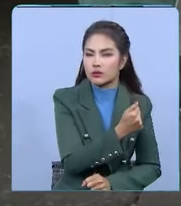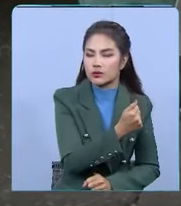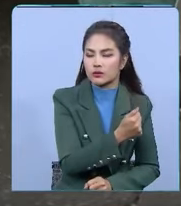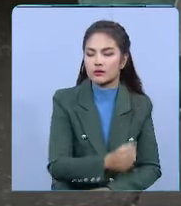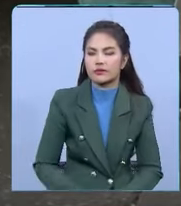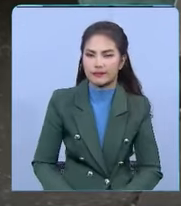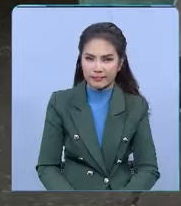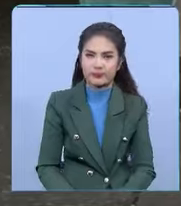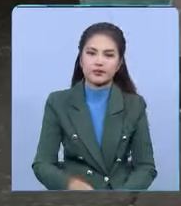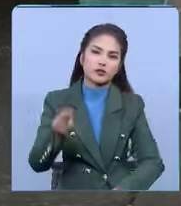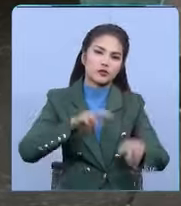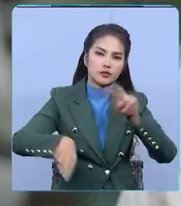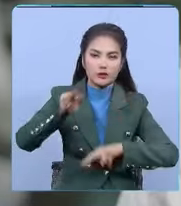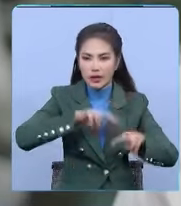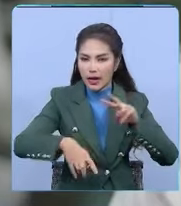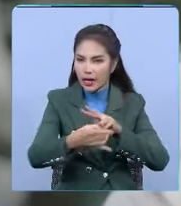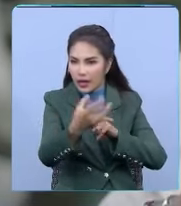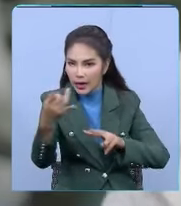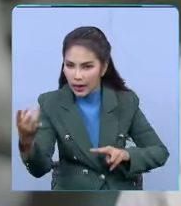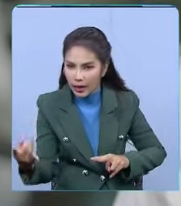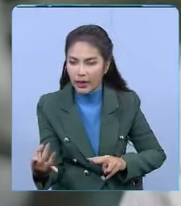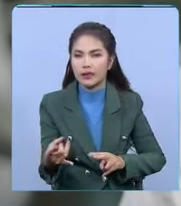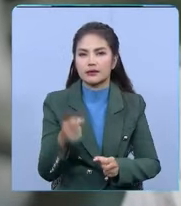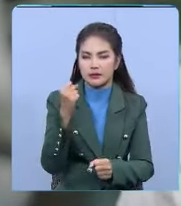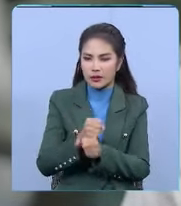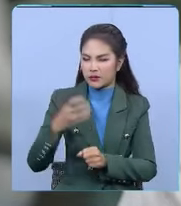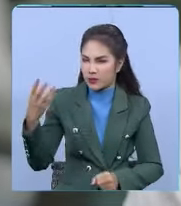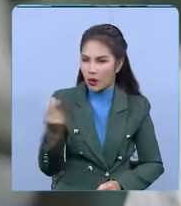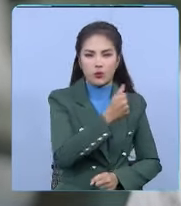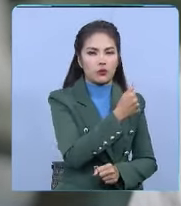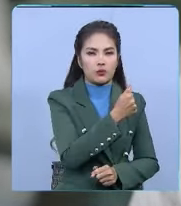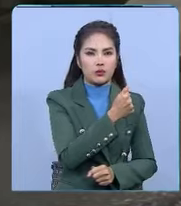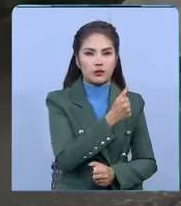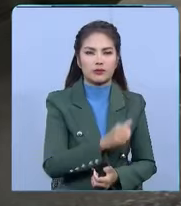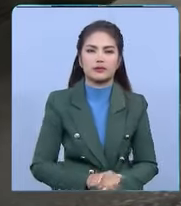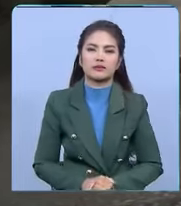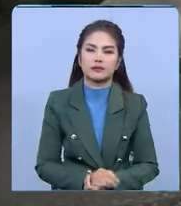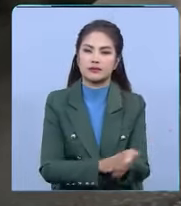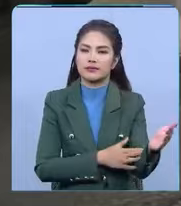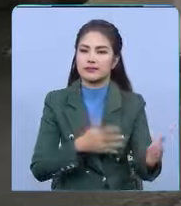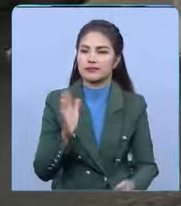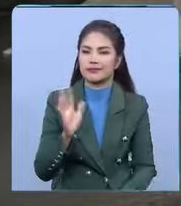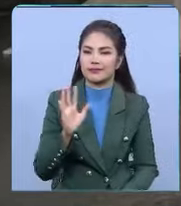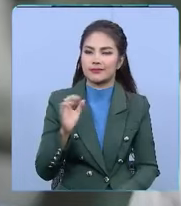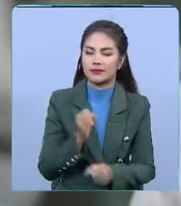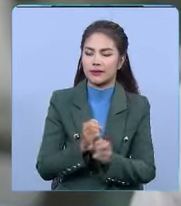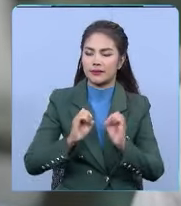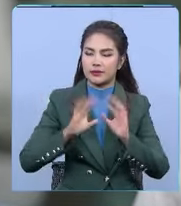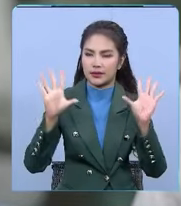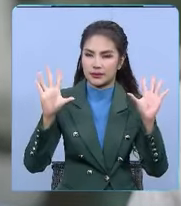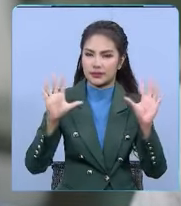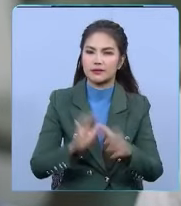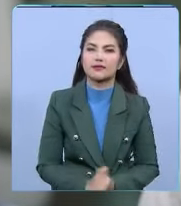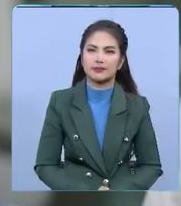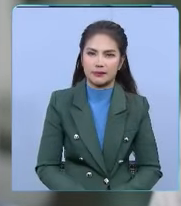ถ้าเราดูแลเรื่องอะไรก็แล้วแต่เราจะทำทันทีโดยที่ไม่ชักช้าแล้วก็ทำอย่างโปร่งใสนะครับ